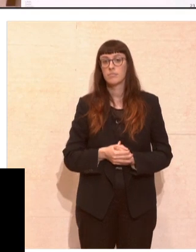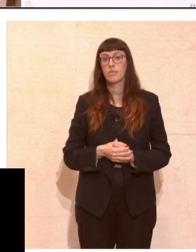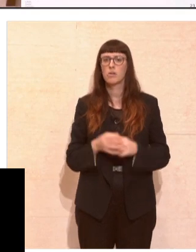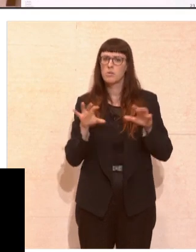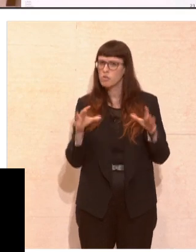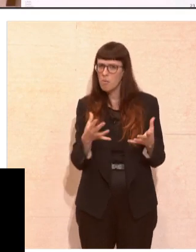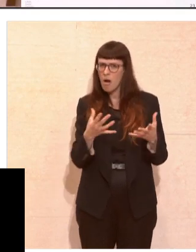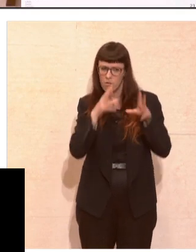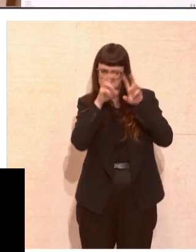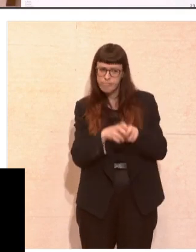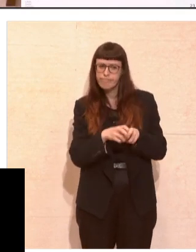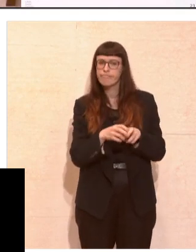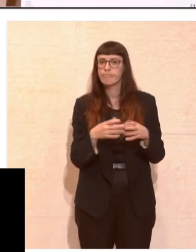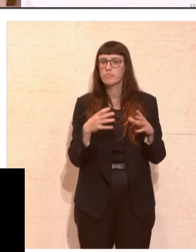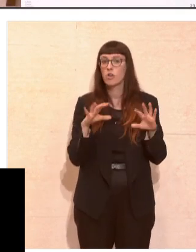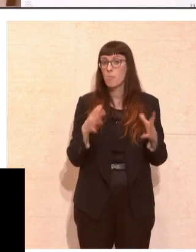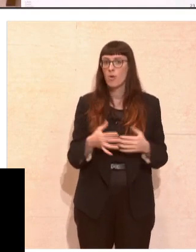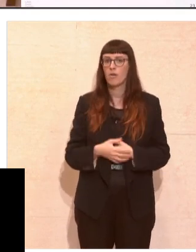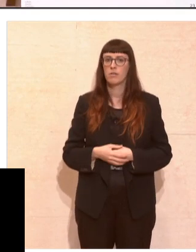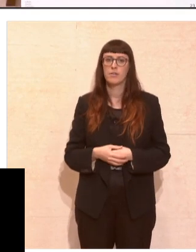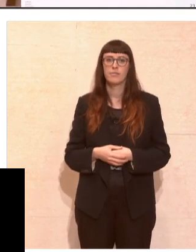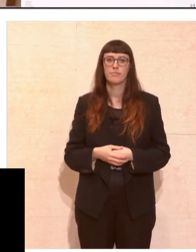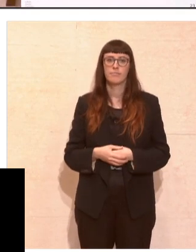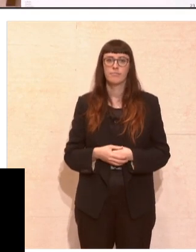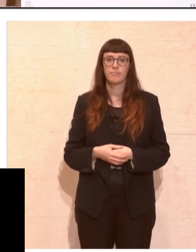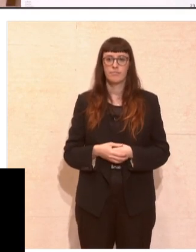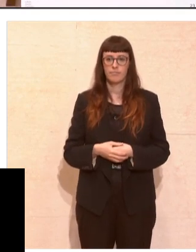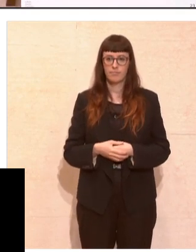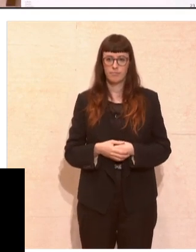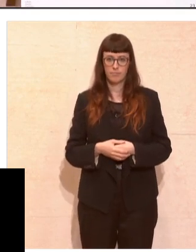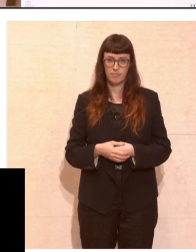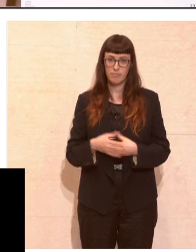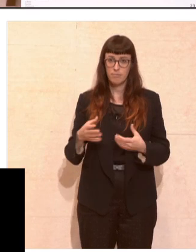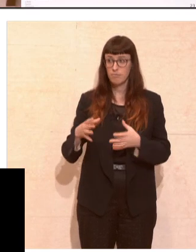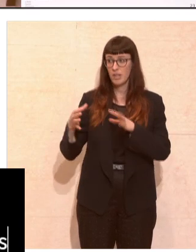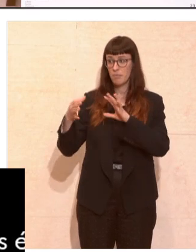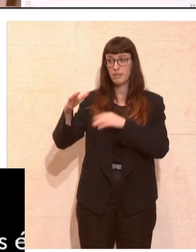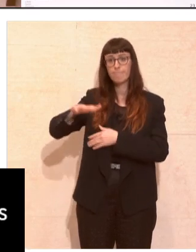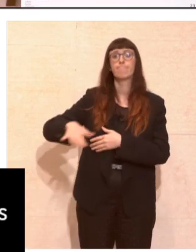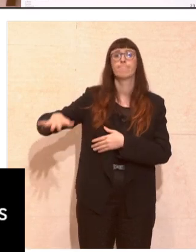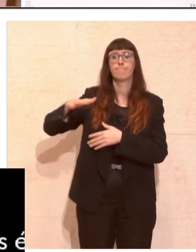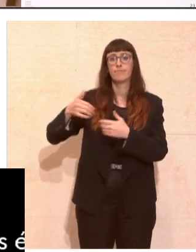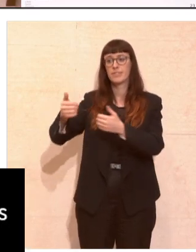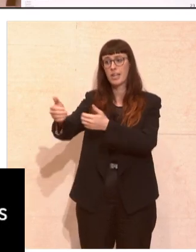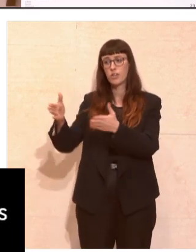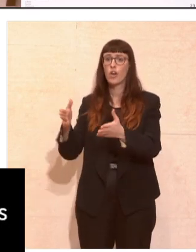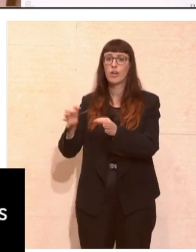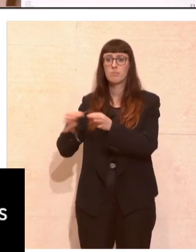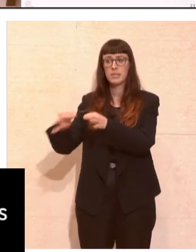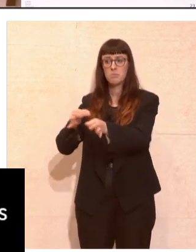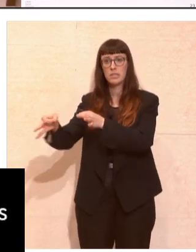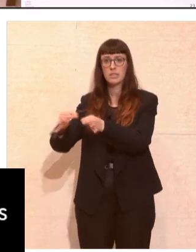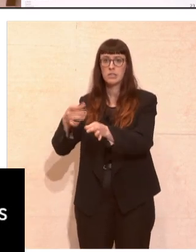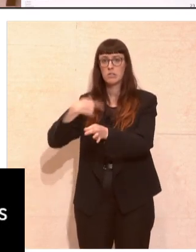ça en tant que chercheur? On s'en va vers les études épidémiologiques qui nous permettent de tracer des